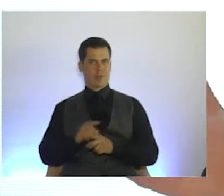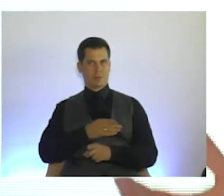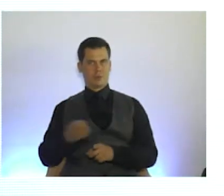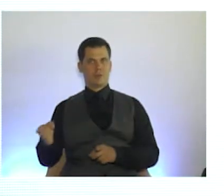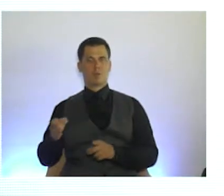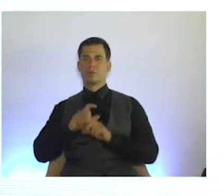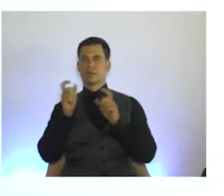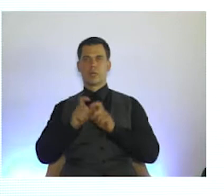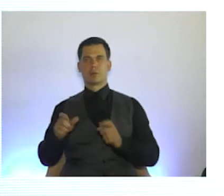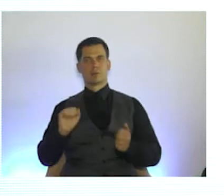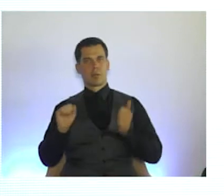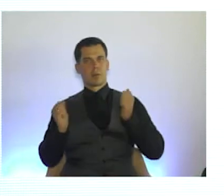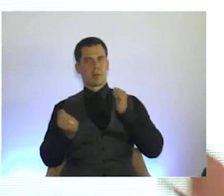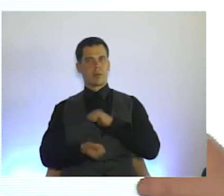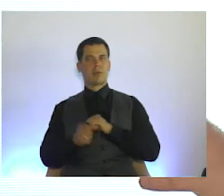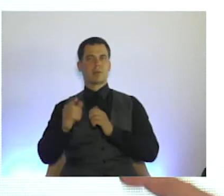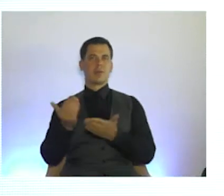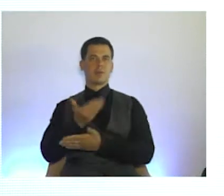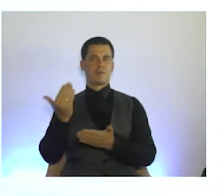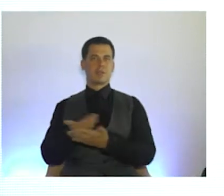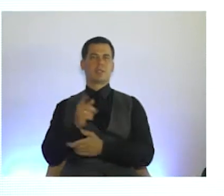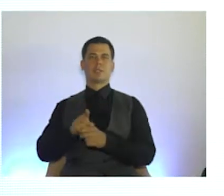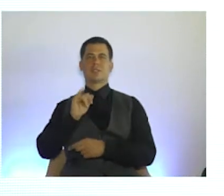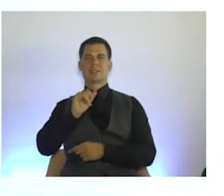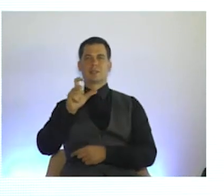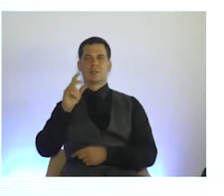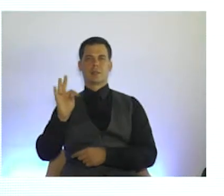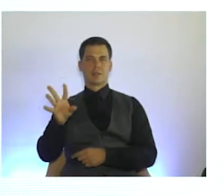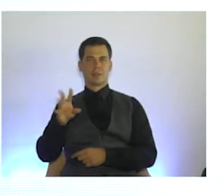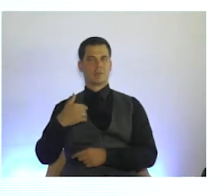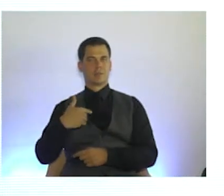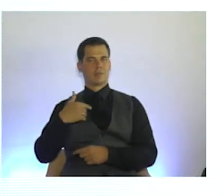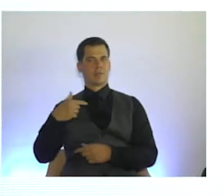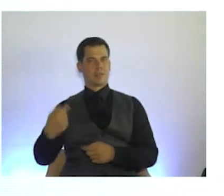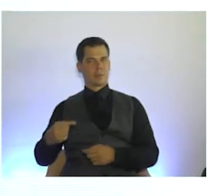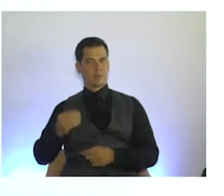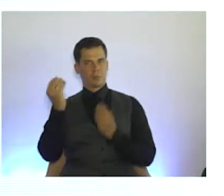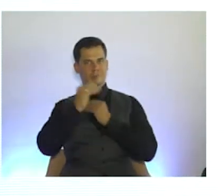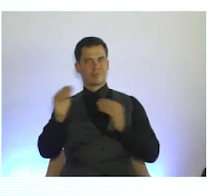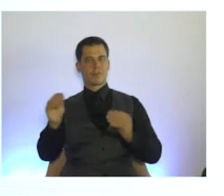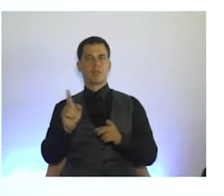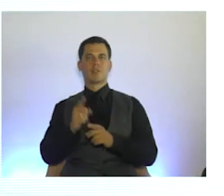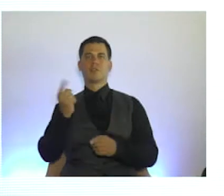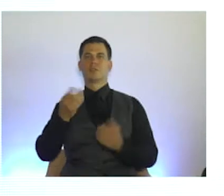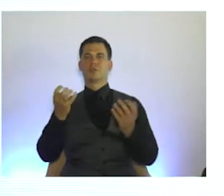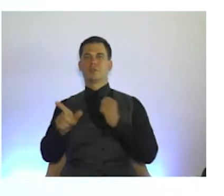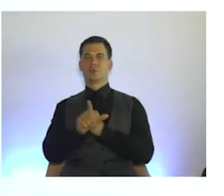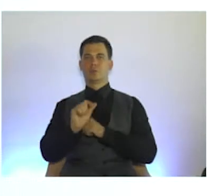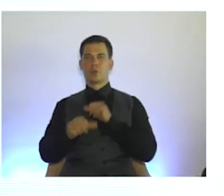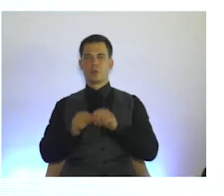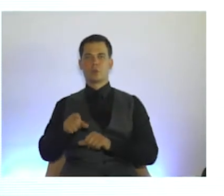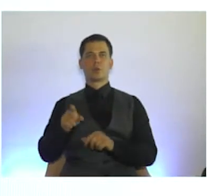minęło, mamy takie innowacje i oprócz oczywiście branży ICT, której tu nie wymieniłem, no bo w tym ogłoszeniu z lat 70. tego nie było,